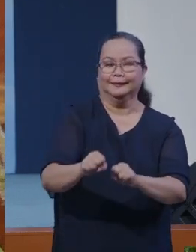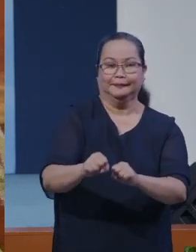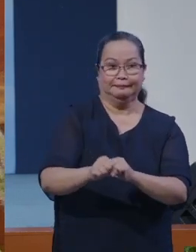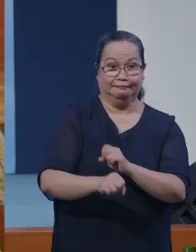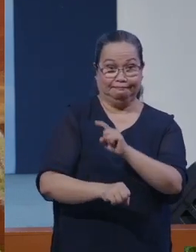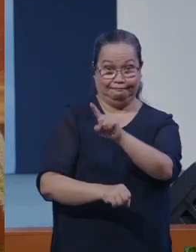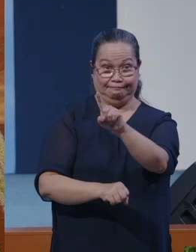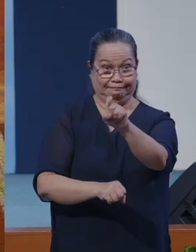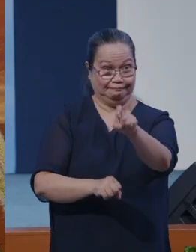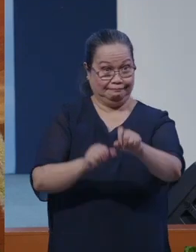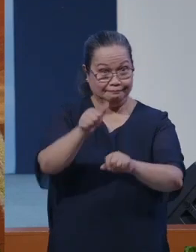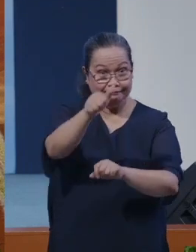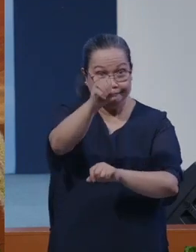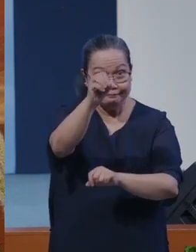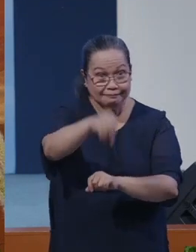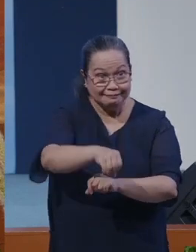mo?